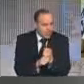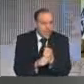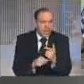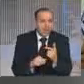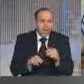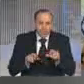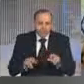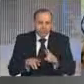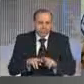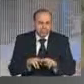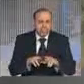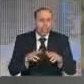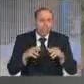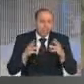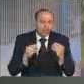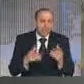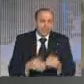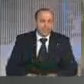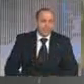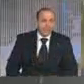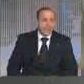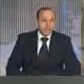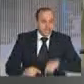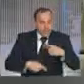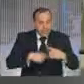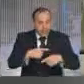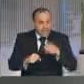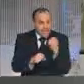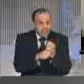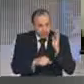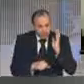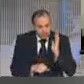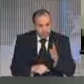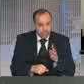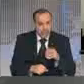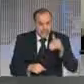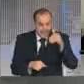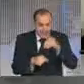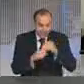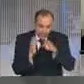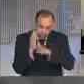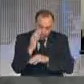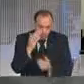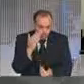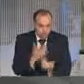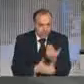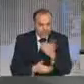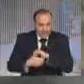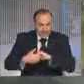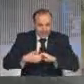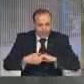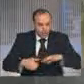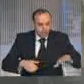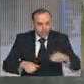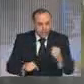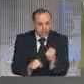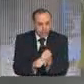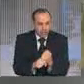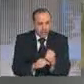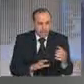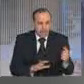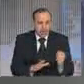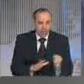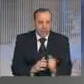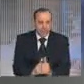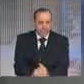البنيه الاساسيه البنيه التحتيه هذا وتتواصل اشغال المؤتمر الى حين انتخاب المكتب الجديد للاتحاد الجهوي للشغل